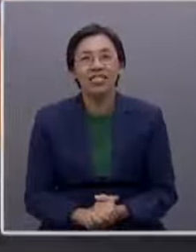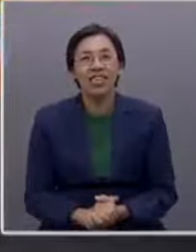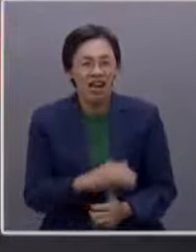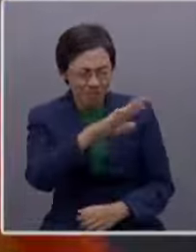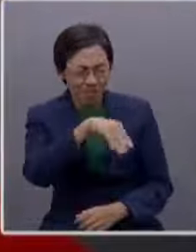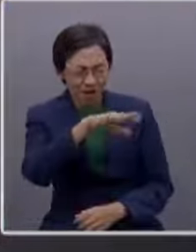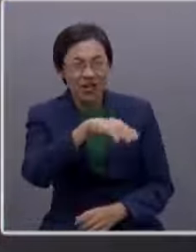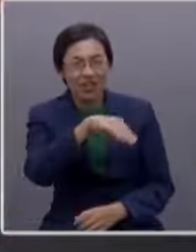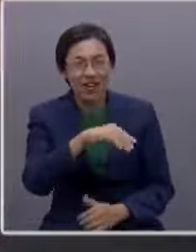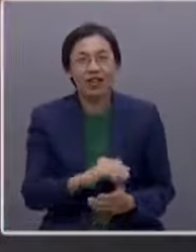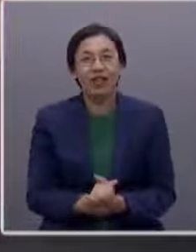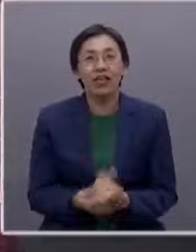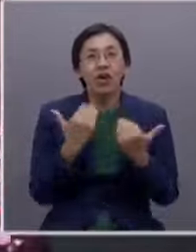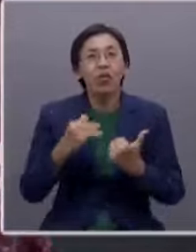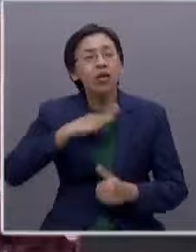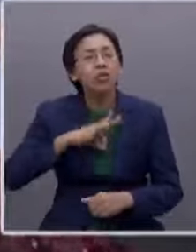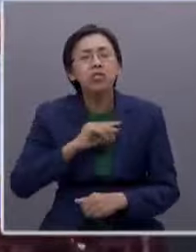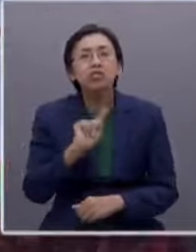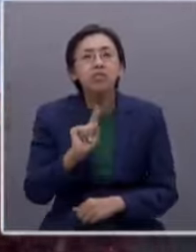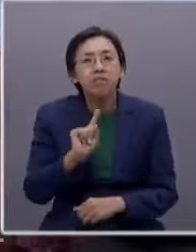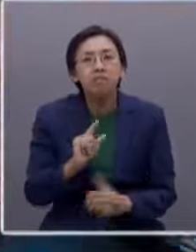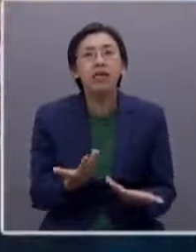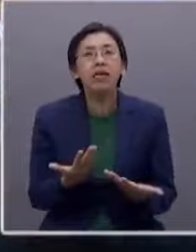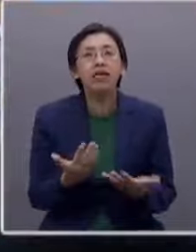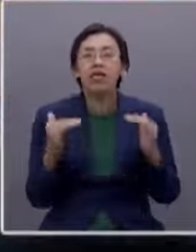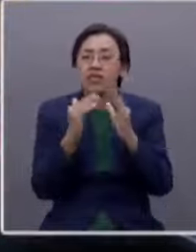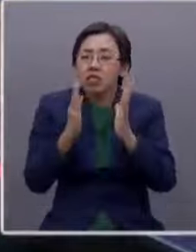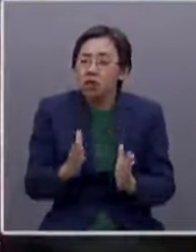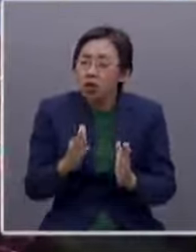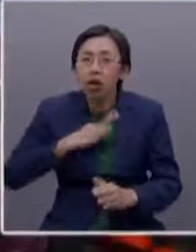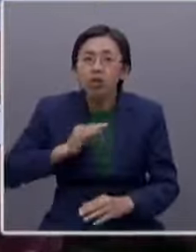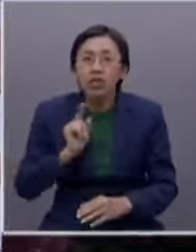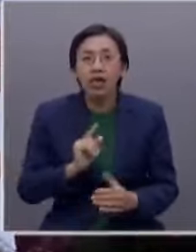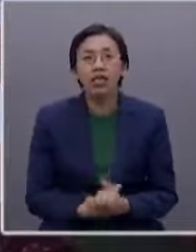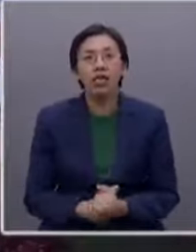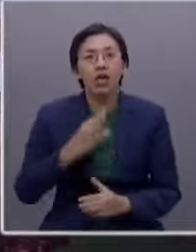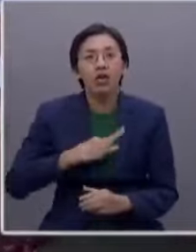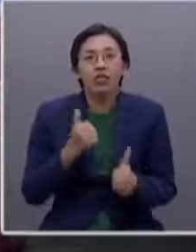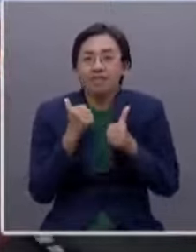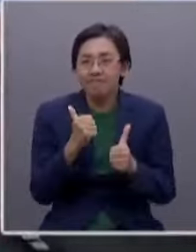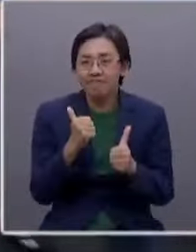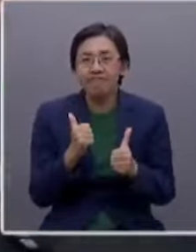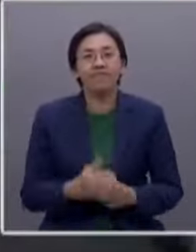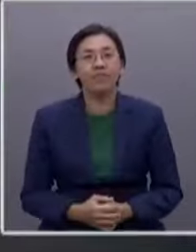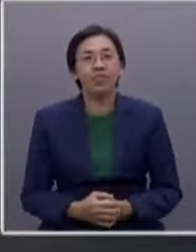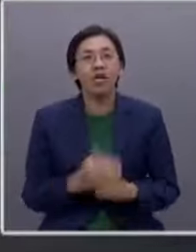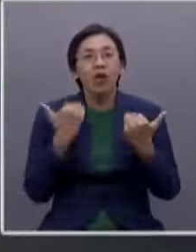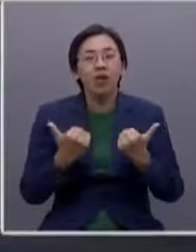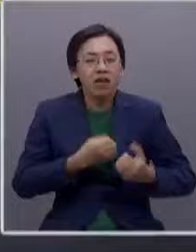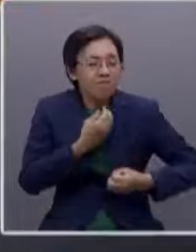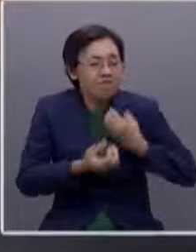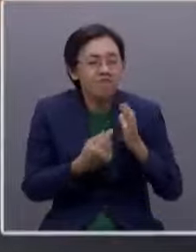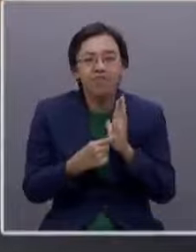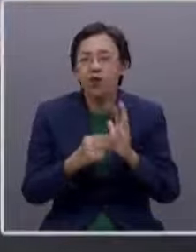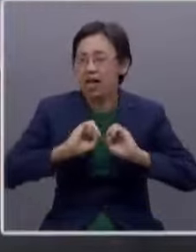พี่ต้อมเห็นวันนี้บรรยากาศวันนี้แล้วเป็นยังไงบ้างเรื่องของสิทธิมนุษยชนอ๋อดีมากเลยค่ะวันนี้เป็นการแสดงออกที่ชัด